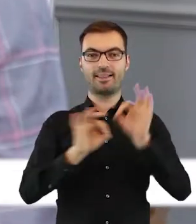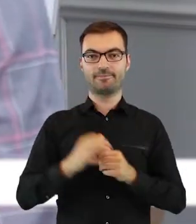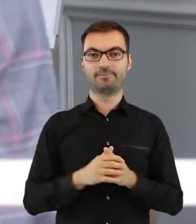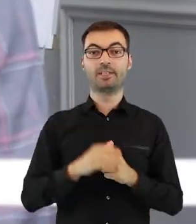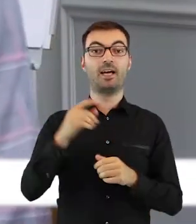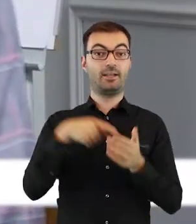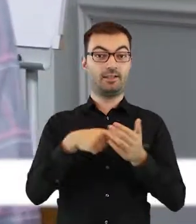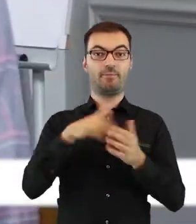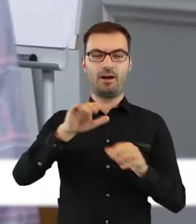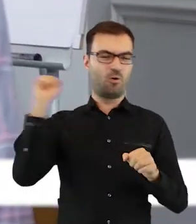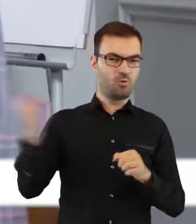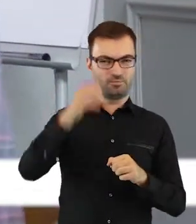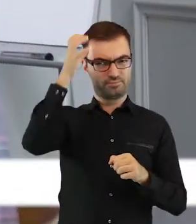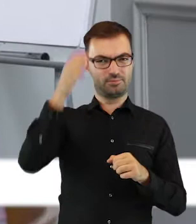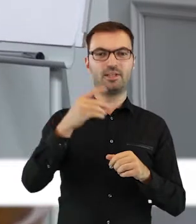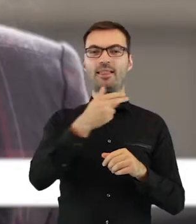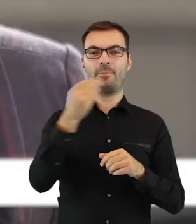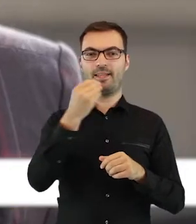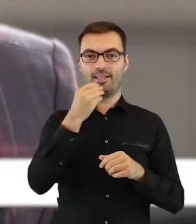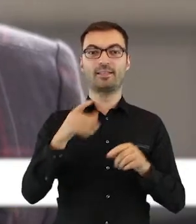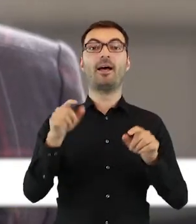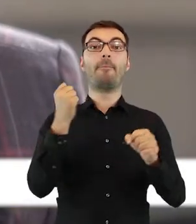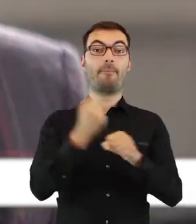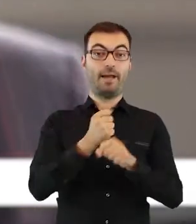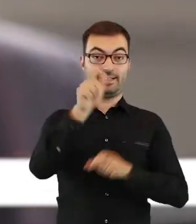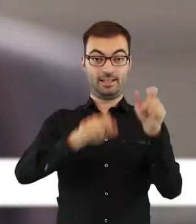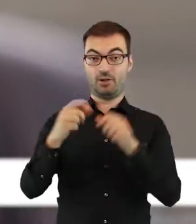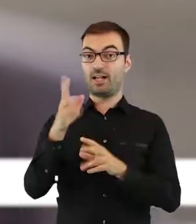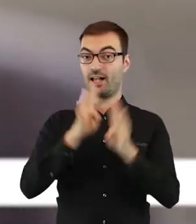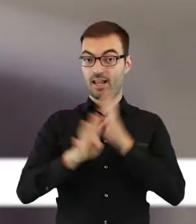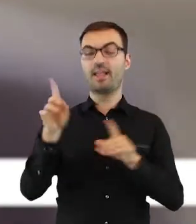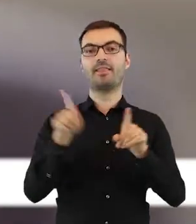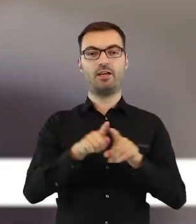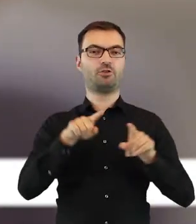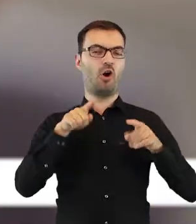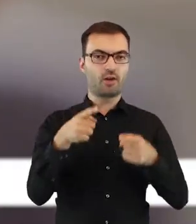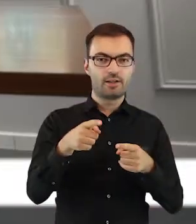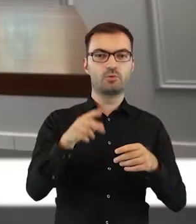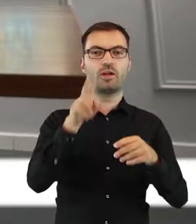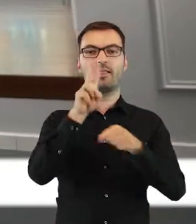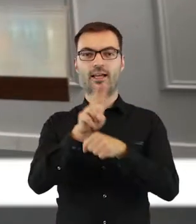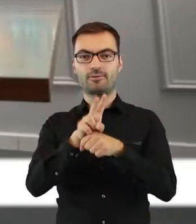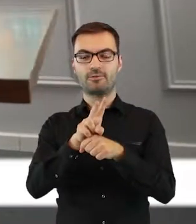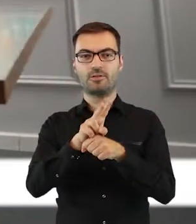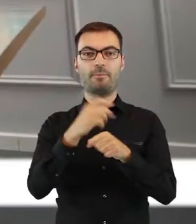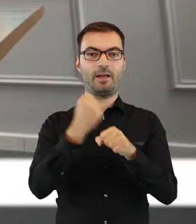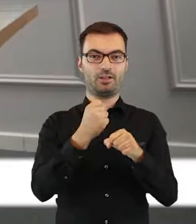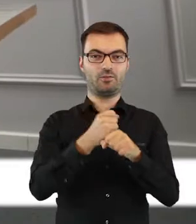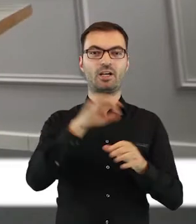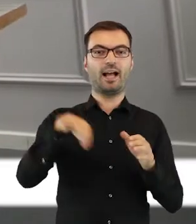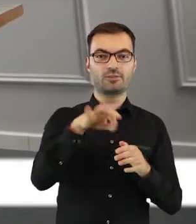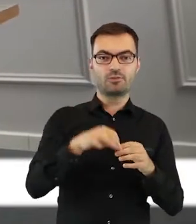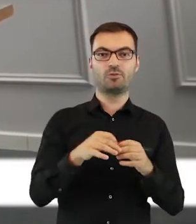Dietetyk posiada szeroką wiedzę w zakresie żywienia. Oprócz pracy z klientami indywidualnymi, organizuje i nadzoruje pracowników